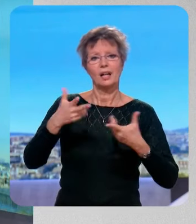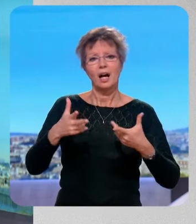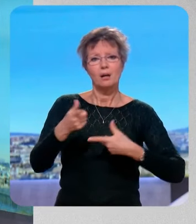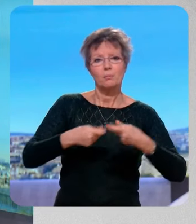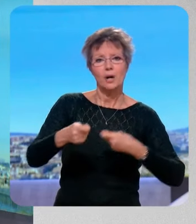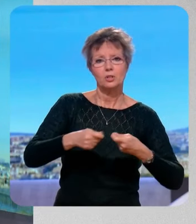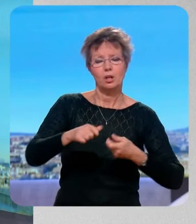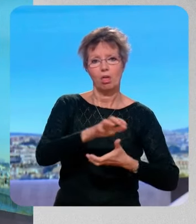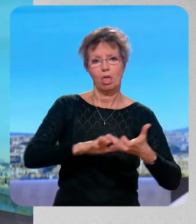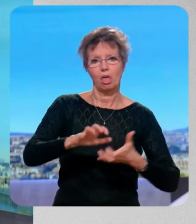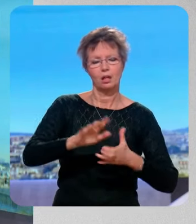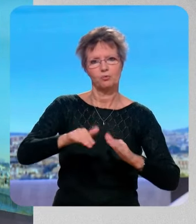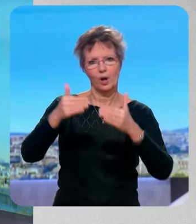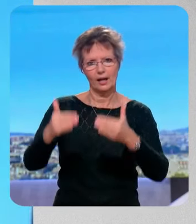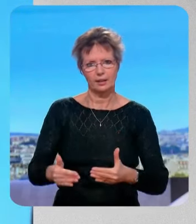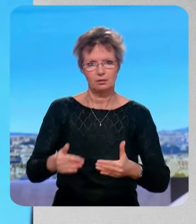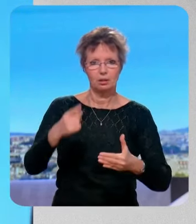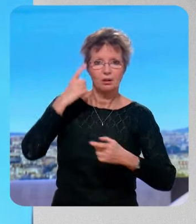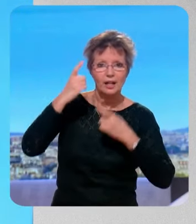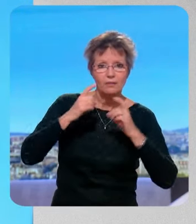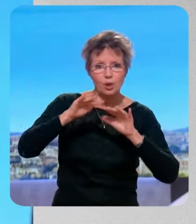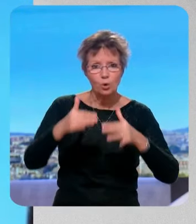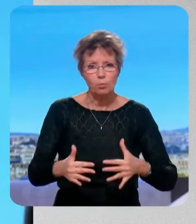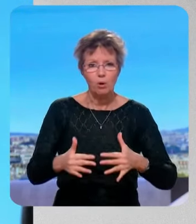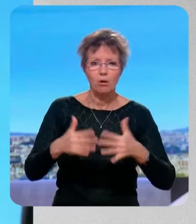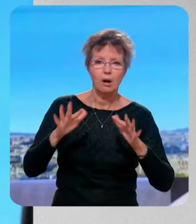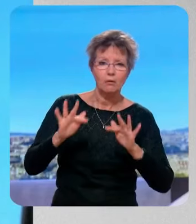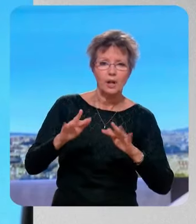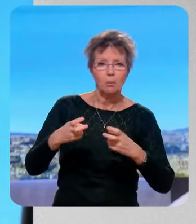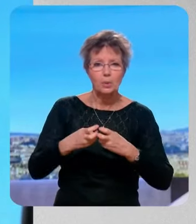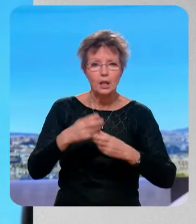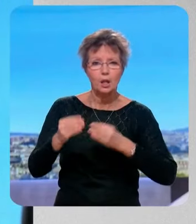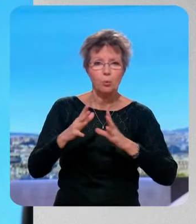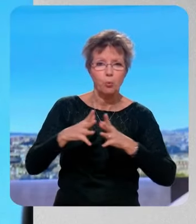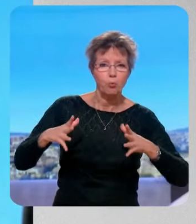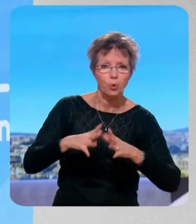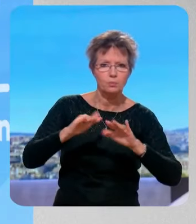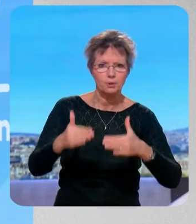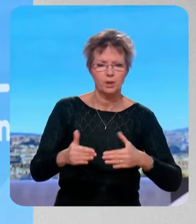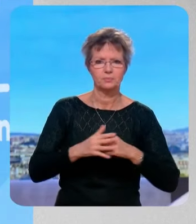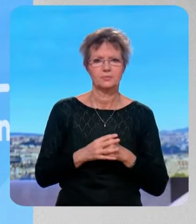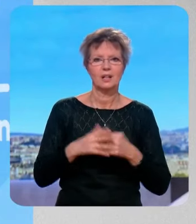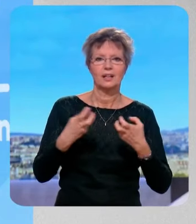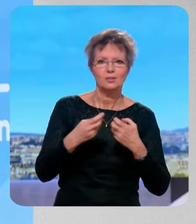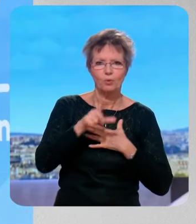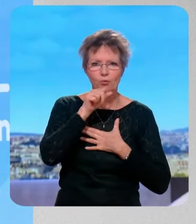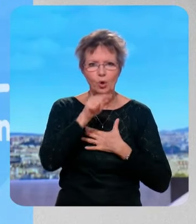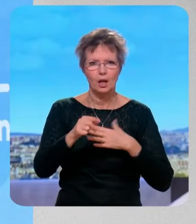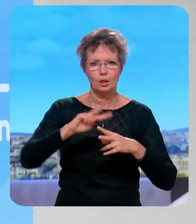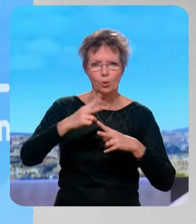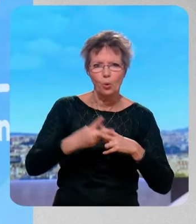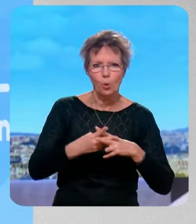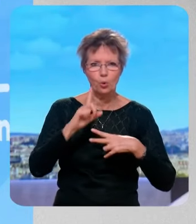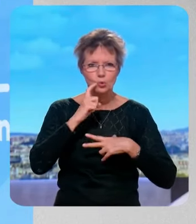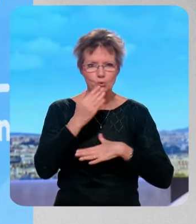s'y mettre un terme. – D'accord. Donc après il faut trouver les voies et moyens, soit sur les volumes, soit sur les montants, peu importe le sujet, et ça concerne quoi ? Ça concerne la volaille, ça concerne les œufs, ça